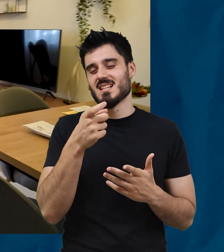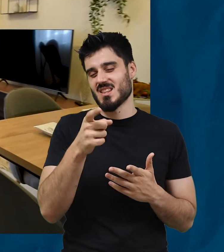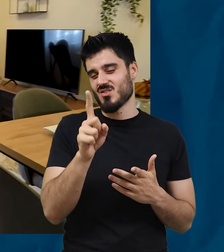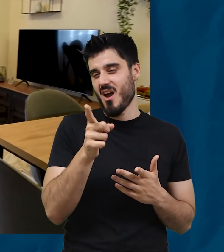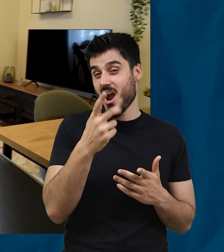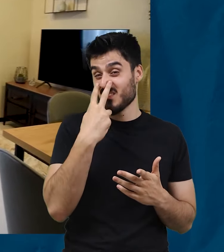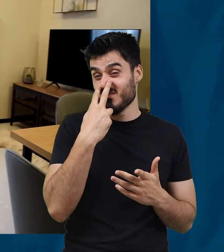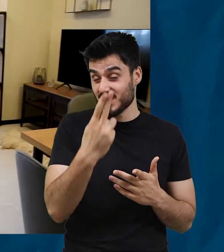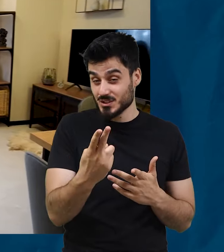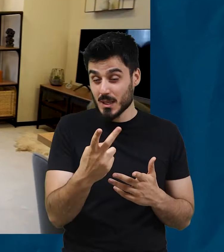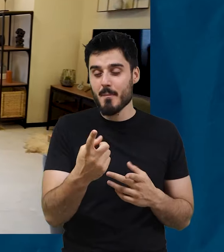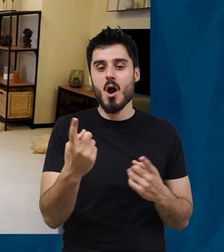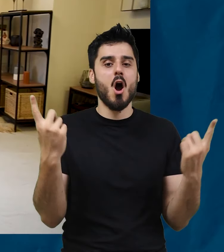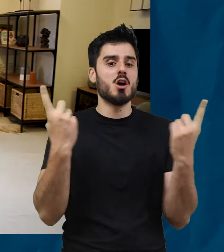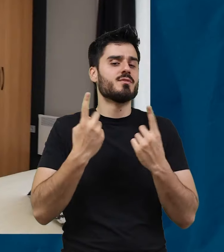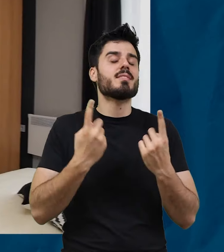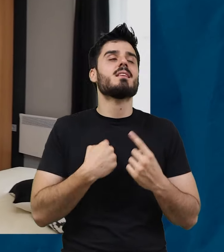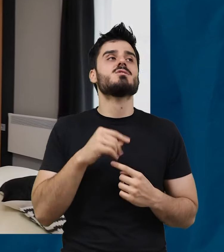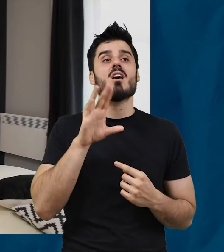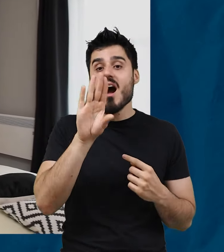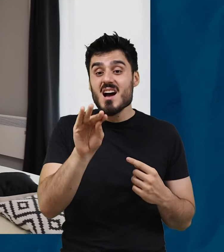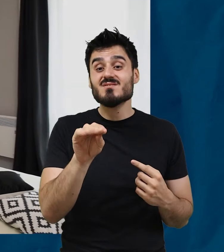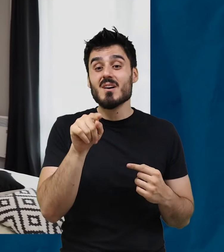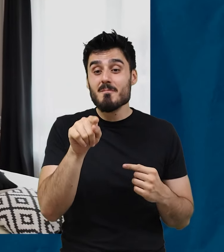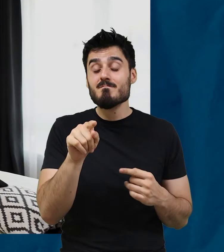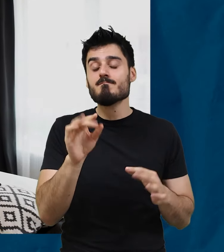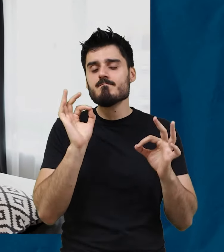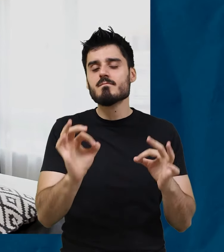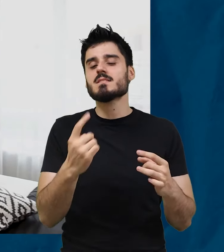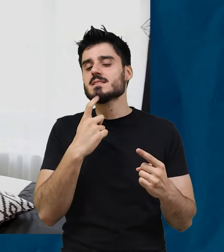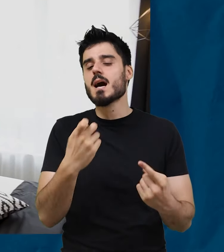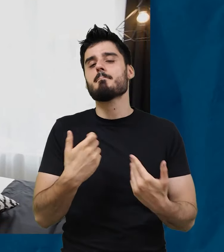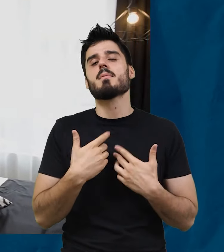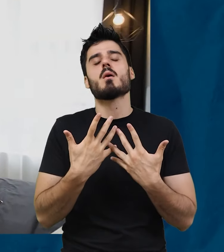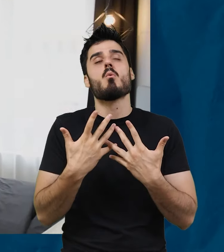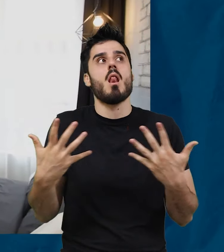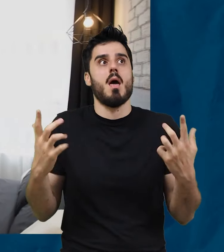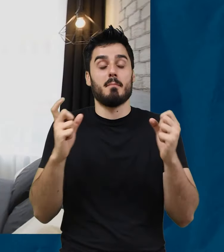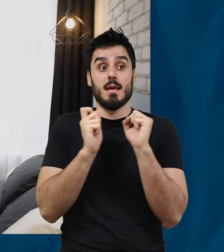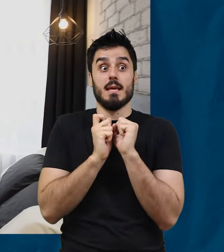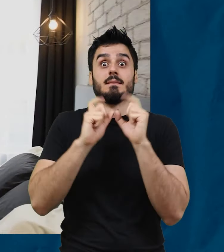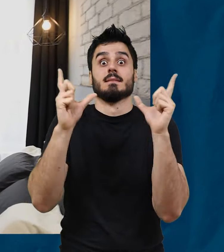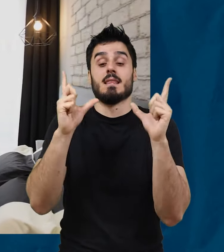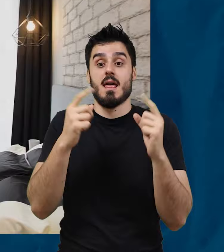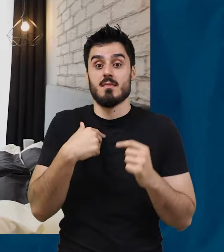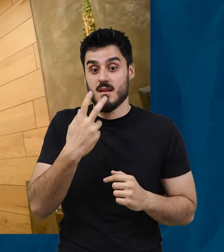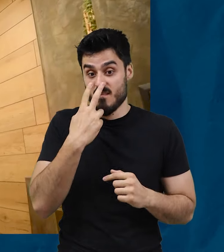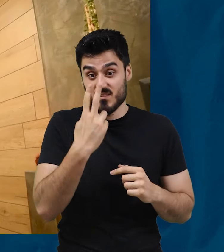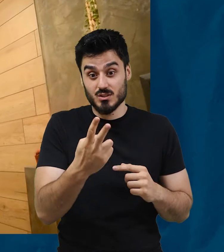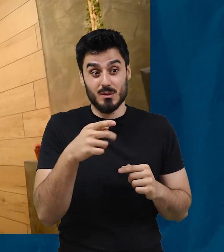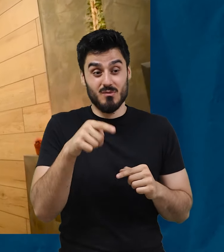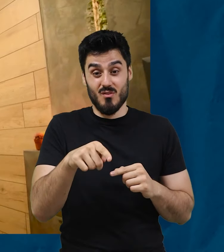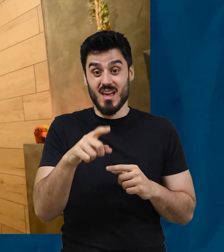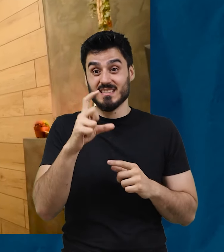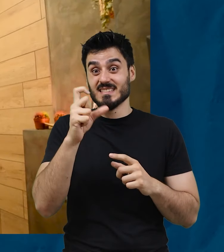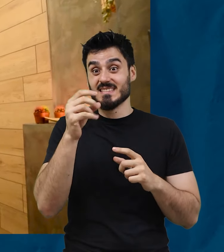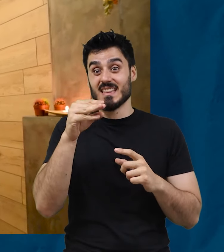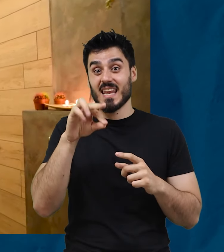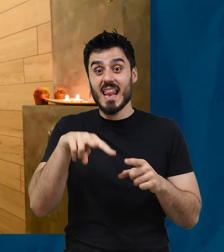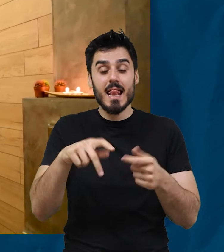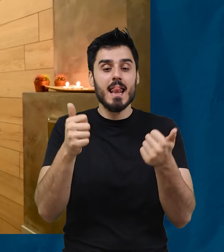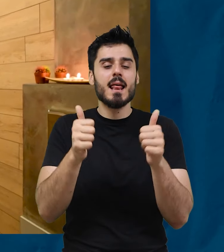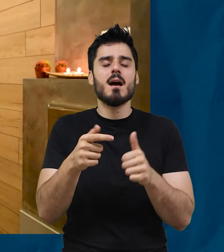което виждаме. За пореден път казвам, че наистина за мен е голяма изненада да виждам този индустриален